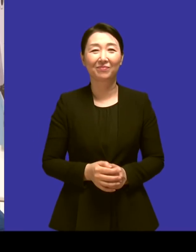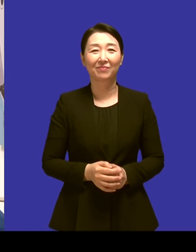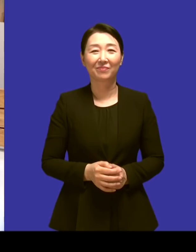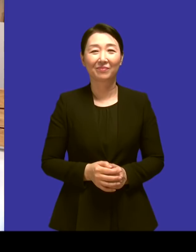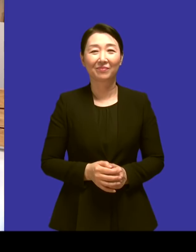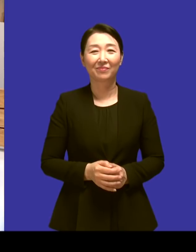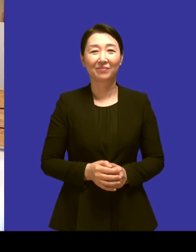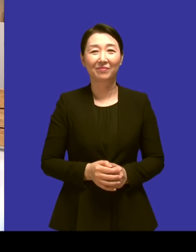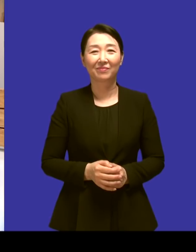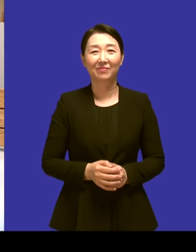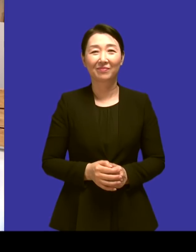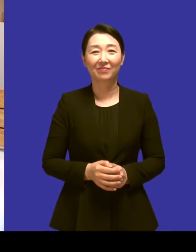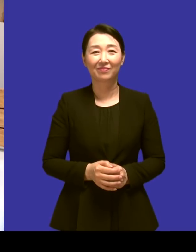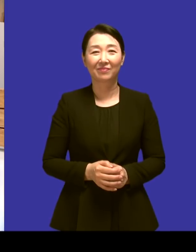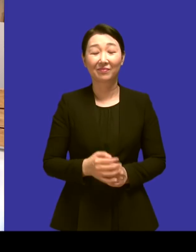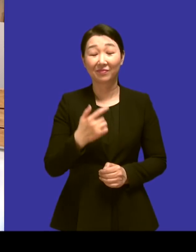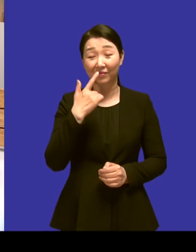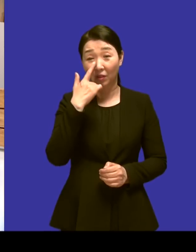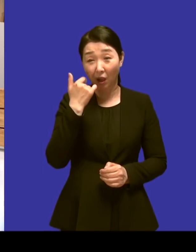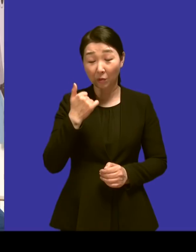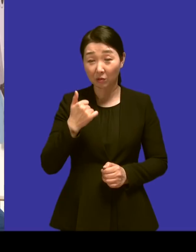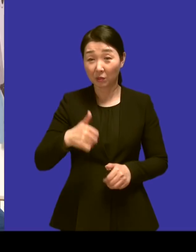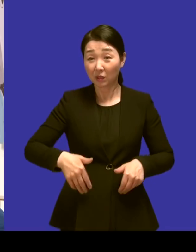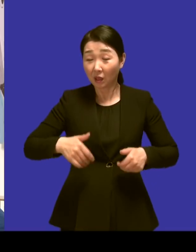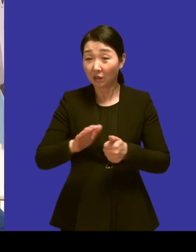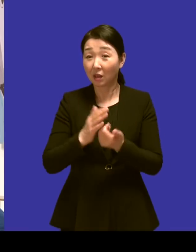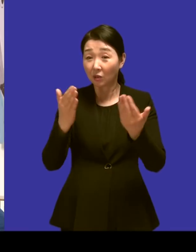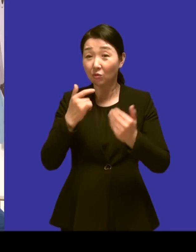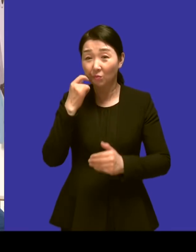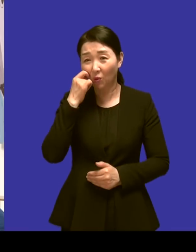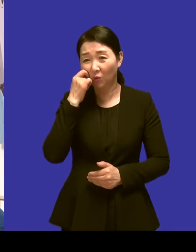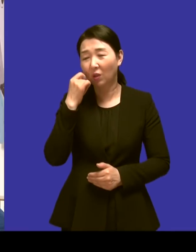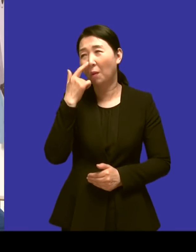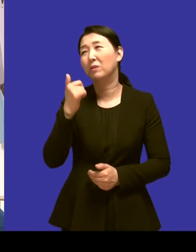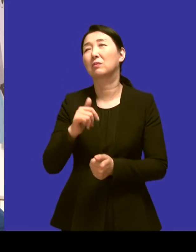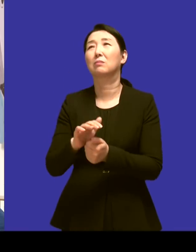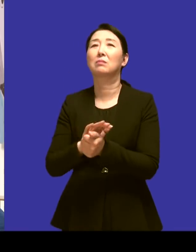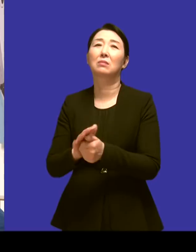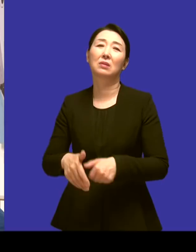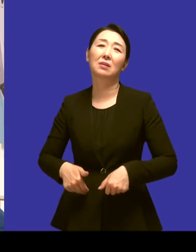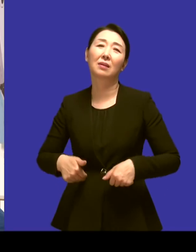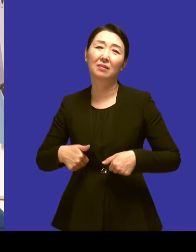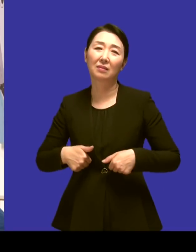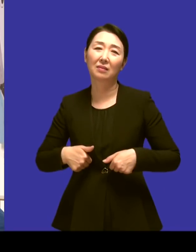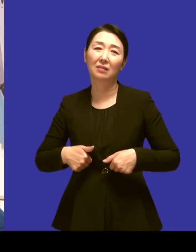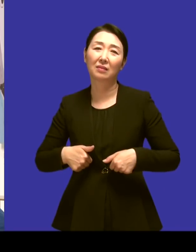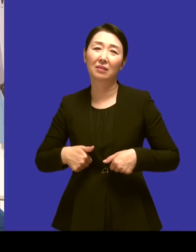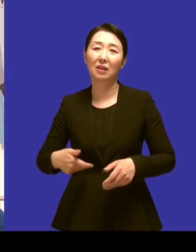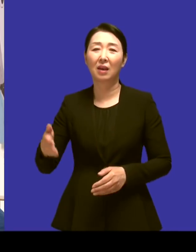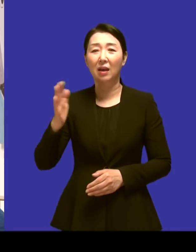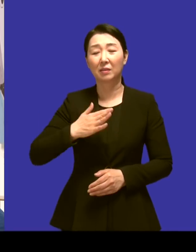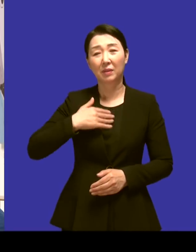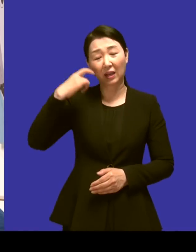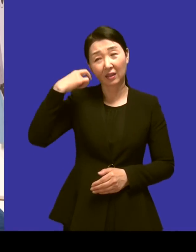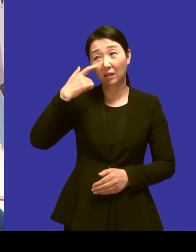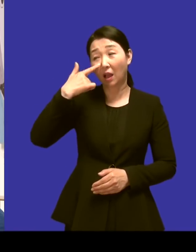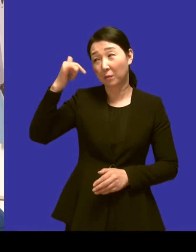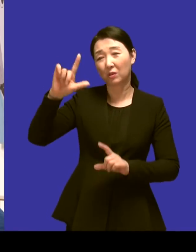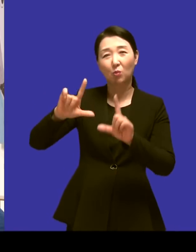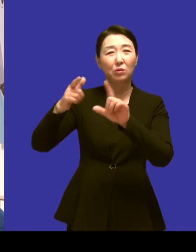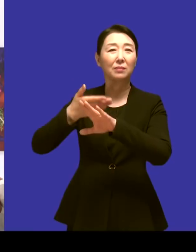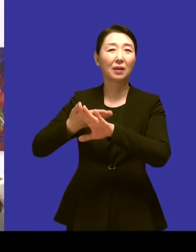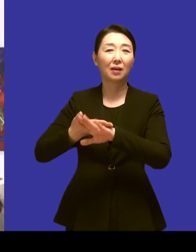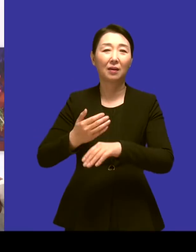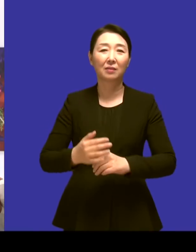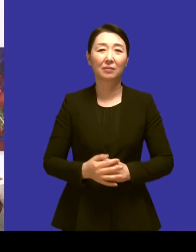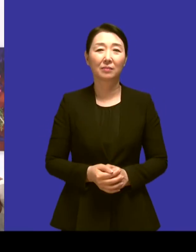이렇게 좀 따뜻하게 못 해주셨나 봐요. 너무 따뜻한 분이신데 예. 그때 제가 느낀 아버지의 모습은 그렇지